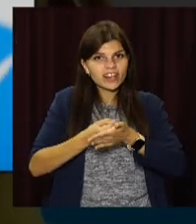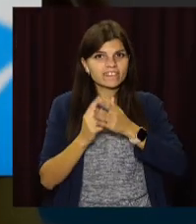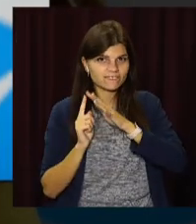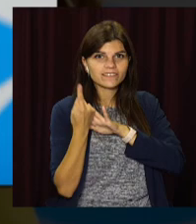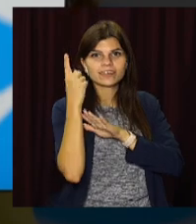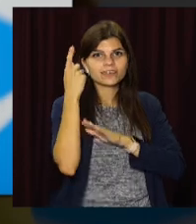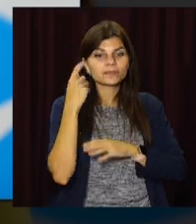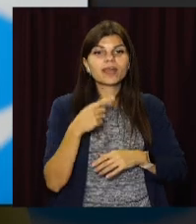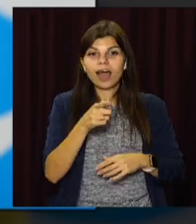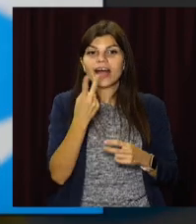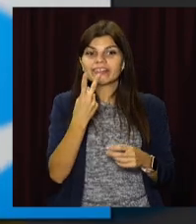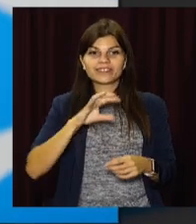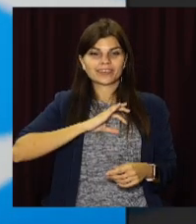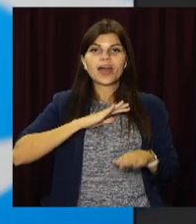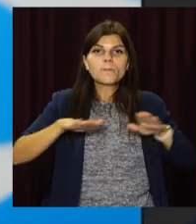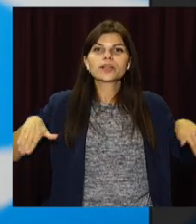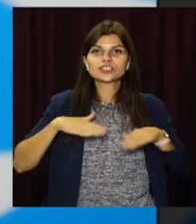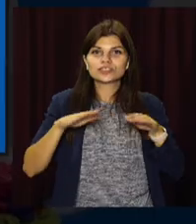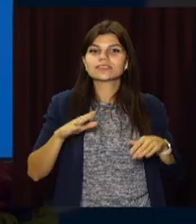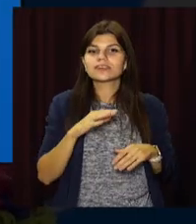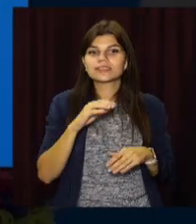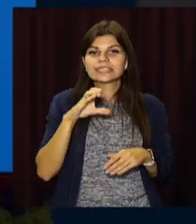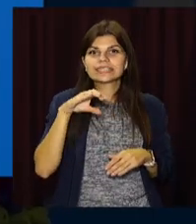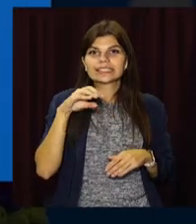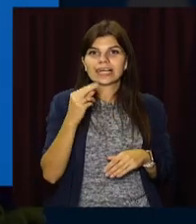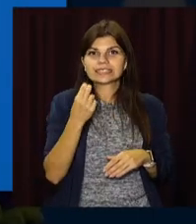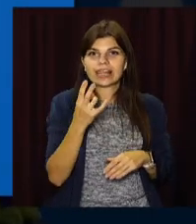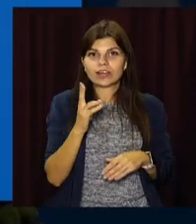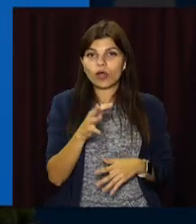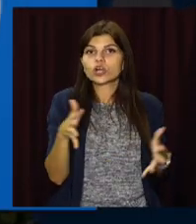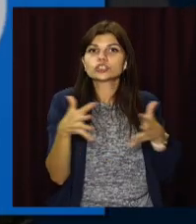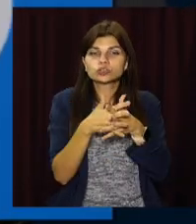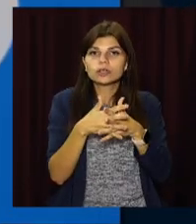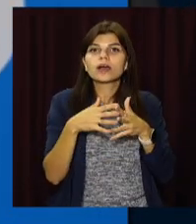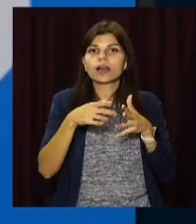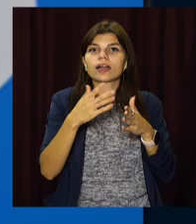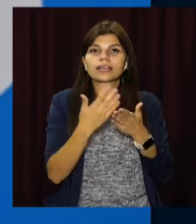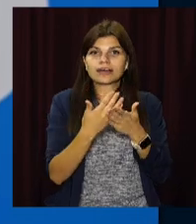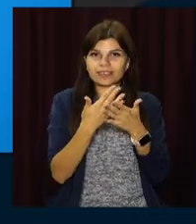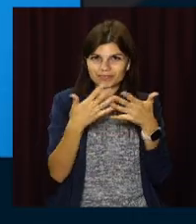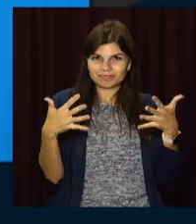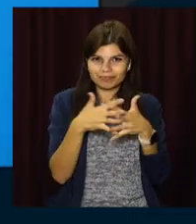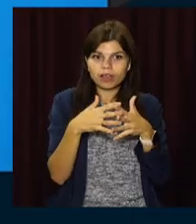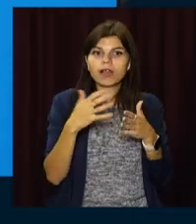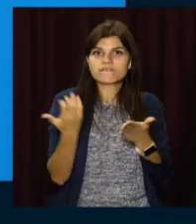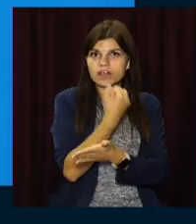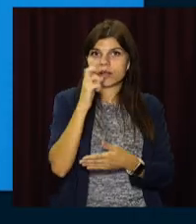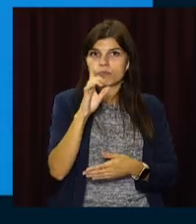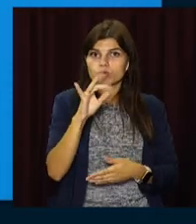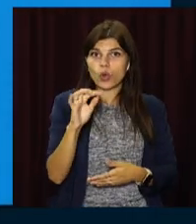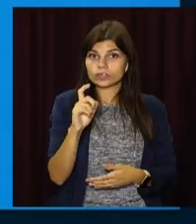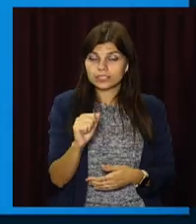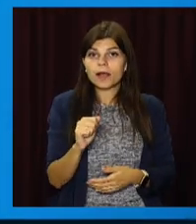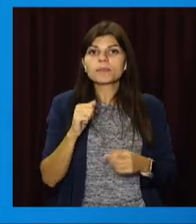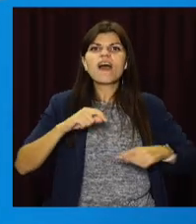це тримає 2 свої медалі плавчиня Анна Стеценко. У змішаній естафеті 4 по 100 метрів вона виборола бронзу. Натомість у